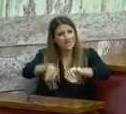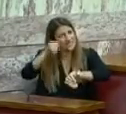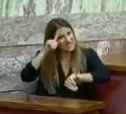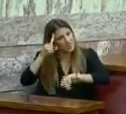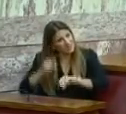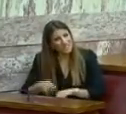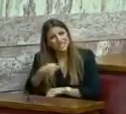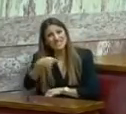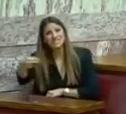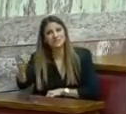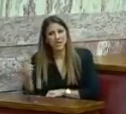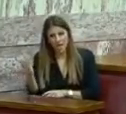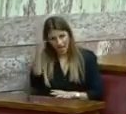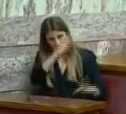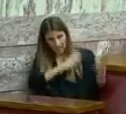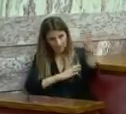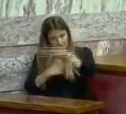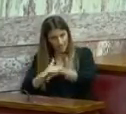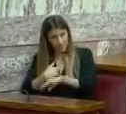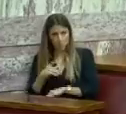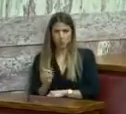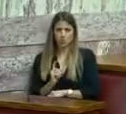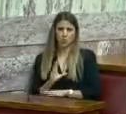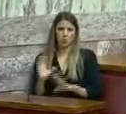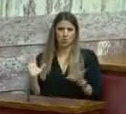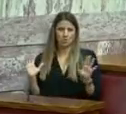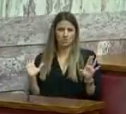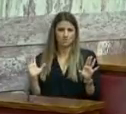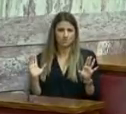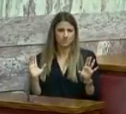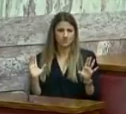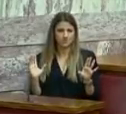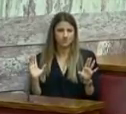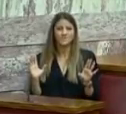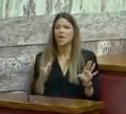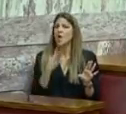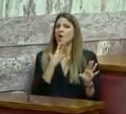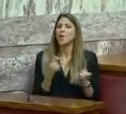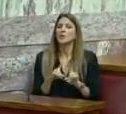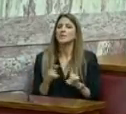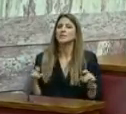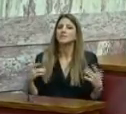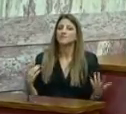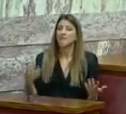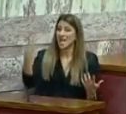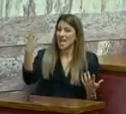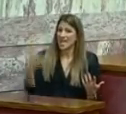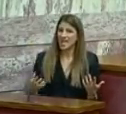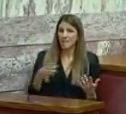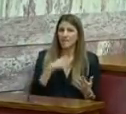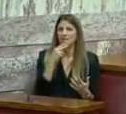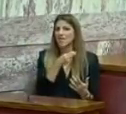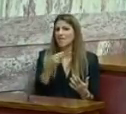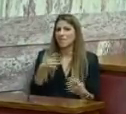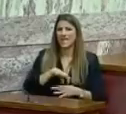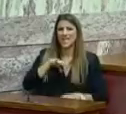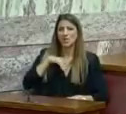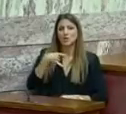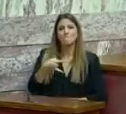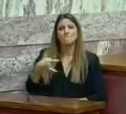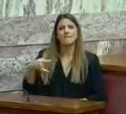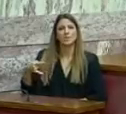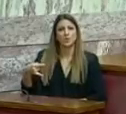δεν το κρύψαμε. Όχι μόνο γιατί προϋπήρχε η υπόθεση Παπαντονίου που εκεί αφορούσε το